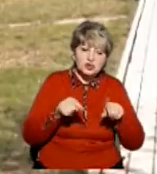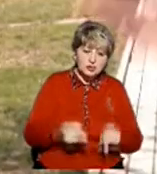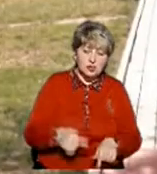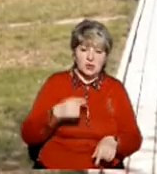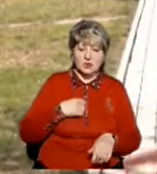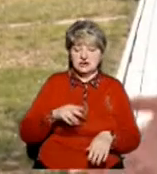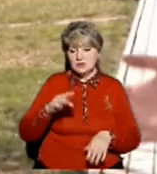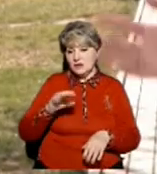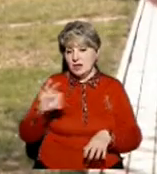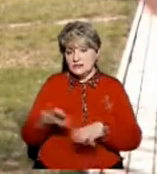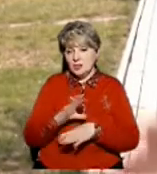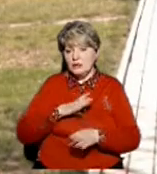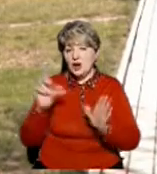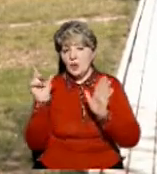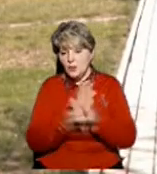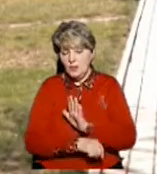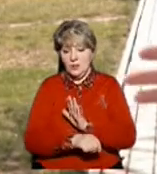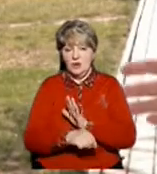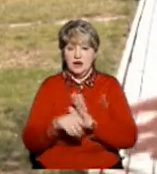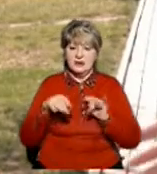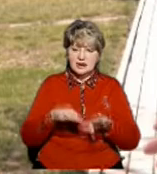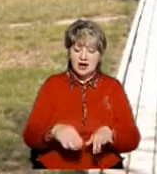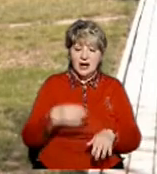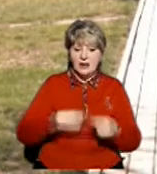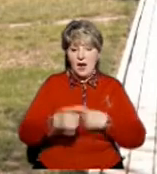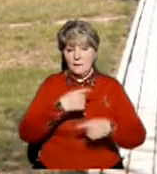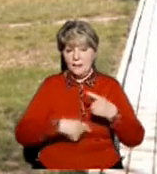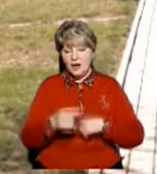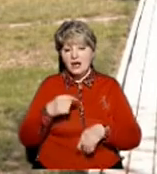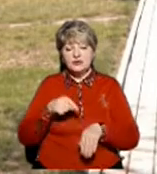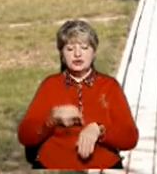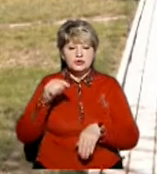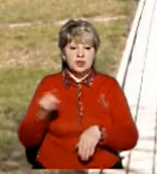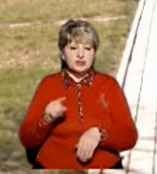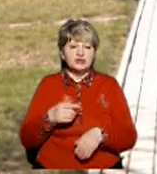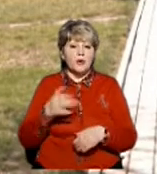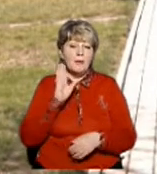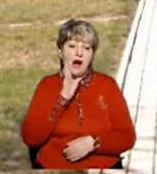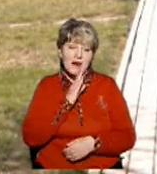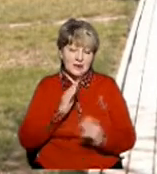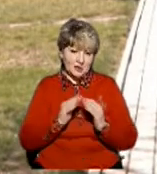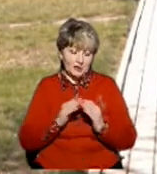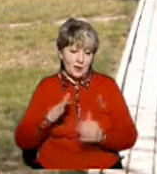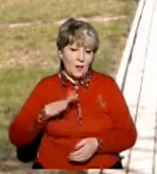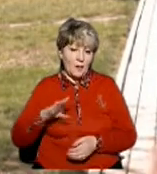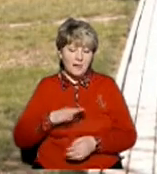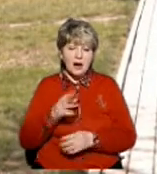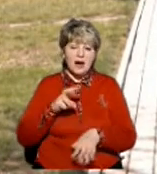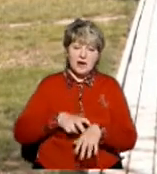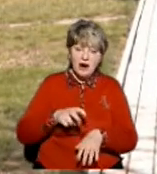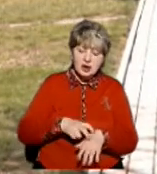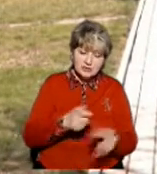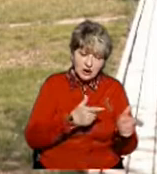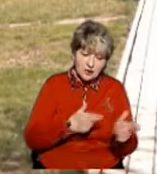їхали з чоловіком по своїх справах, приїжджали. У мене таке враження, наче мама вдома була. Борщ наварений, каша зварена, ці люди